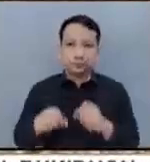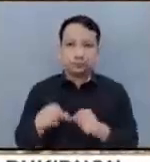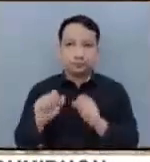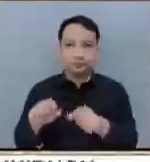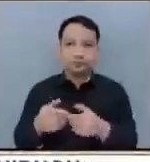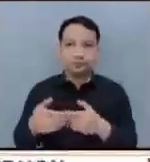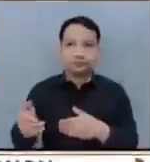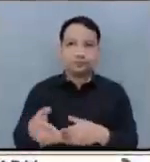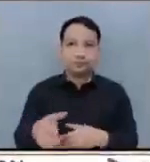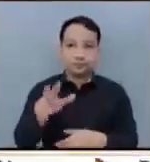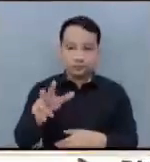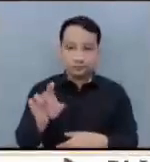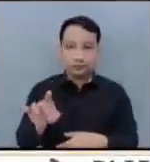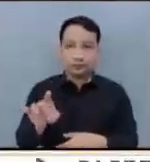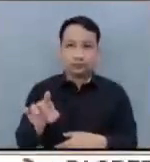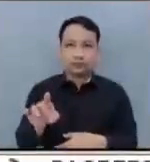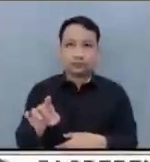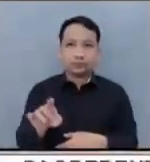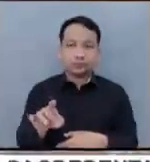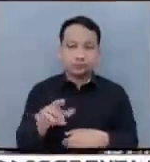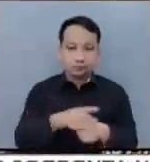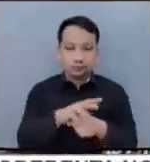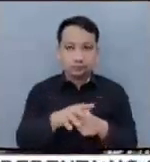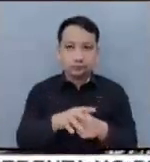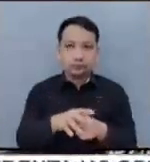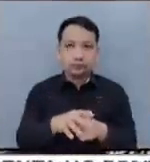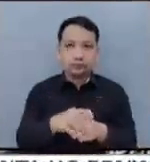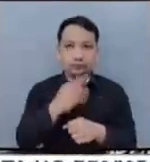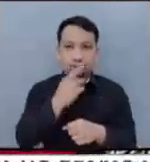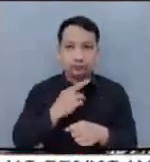38 pesos ang lokal na bigas. This will